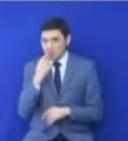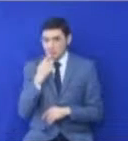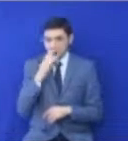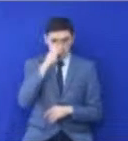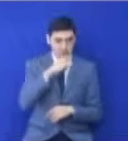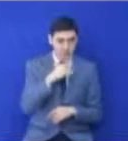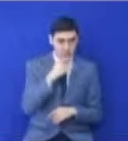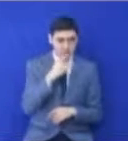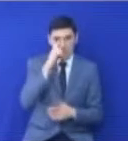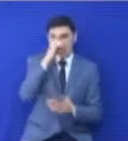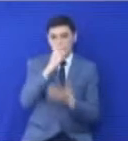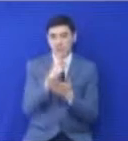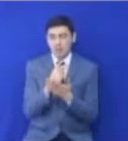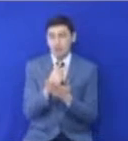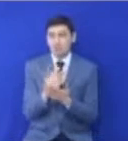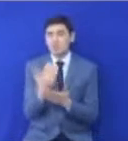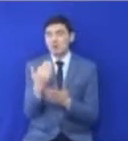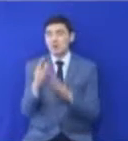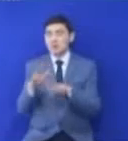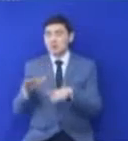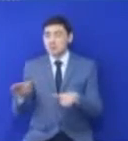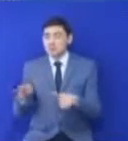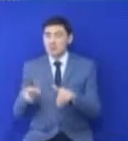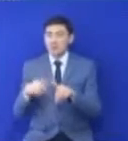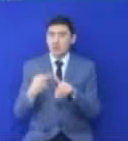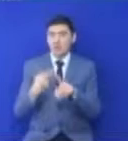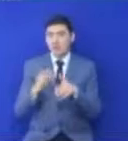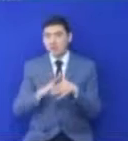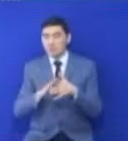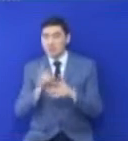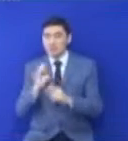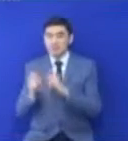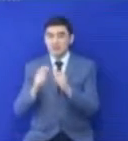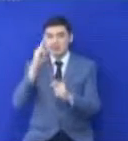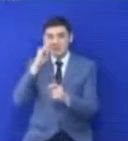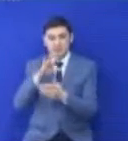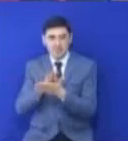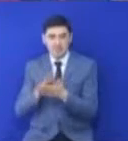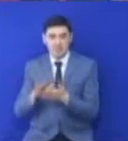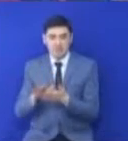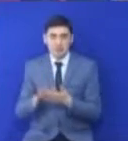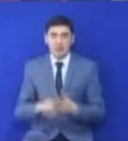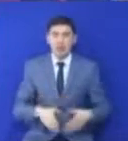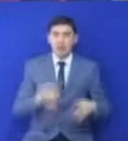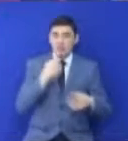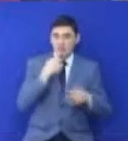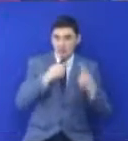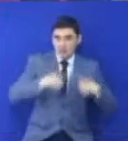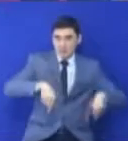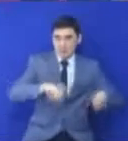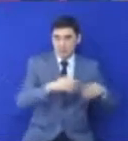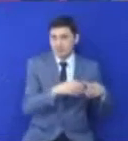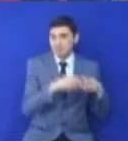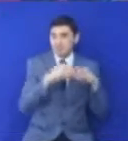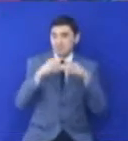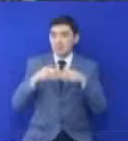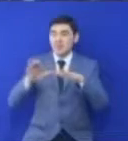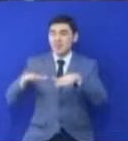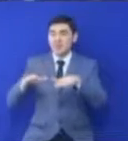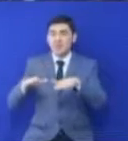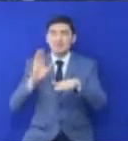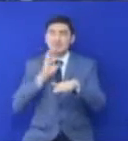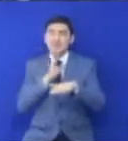бөлімінің өкілдері перинаталық орталықта болды. Олар азаматтардың қала актілерін тіркеу бөлімінің мамандары мен нәрестелердің ата тектерін